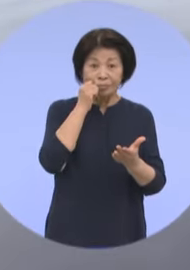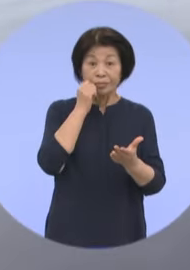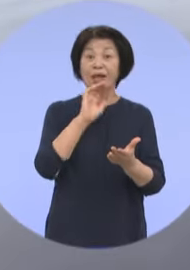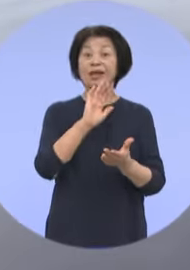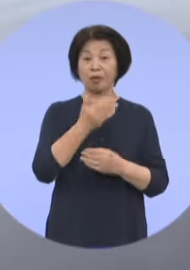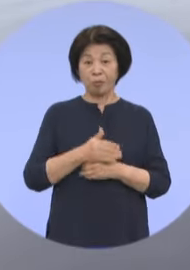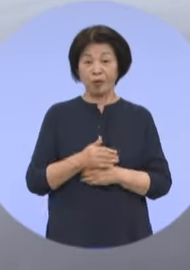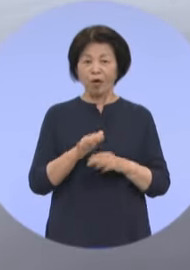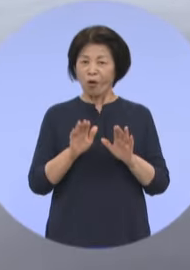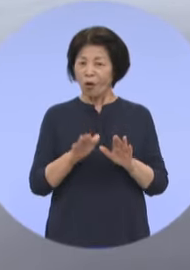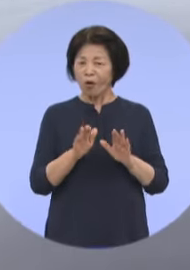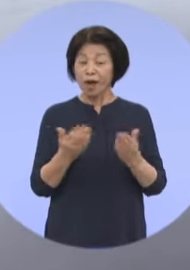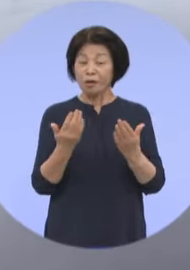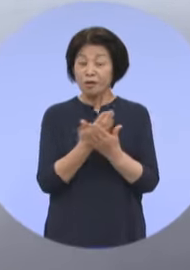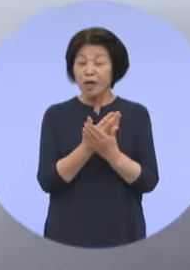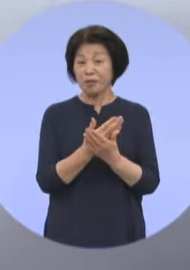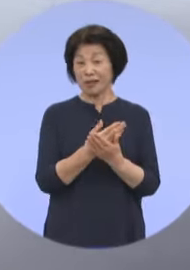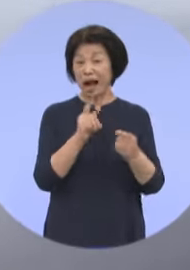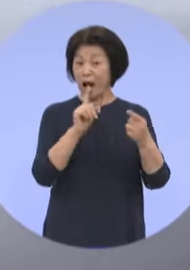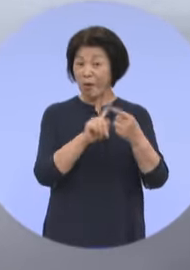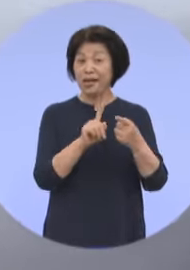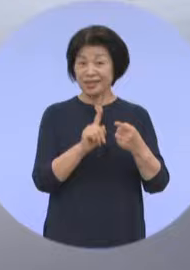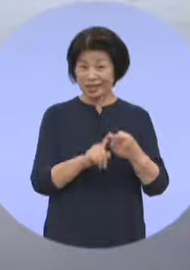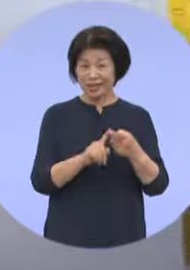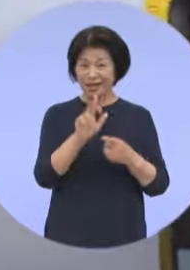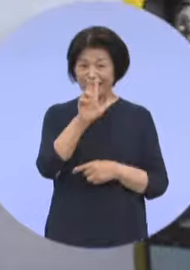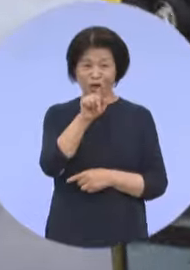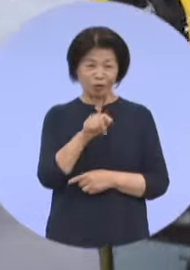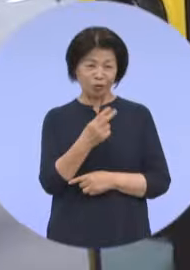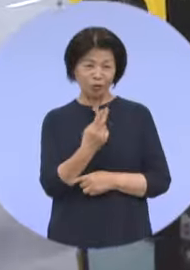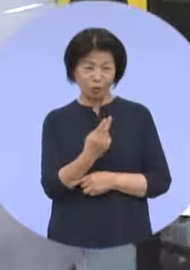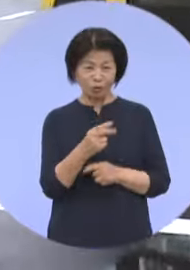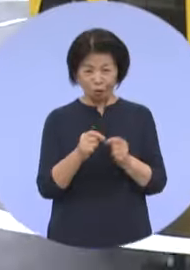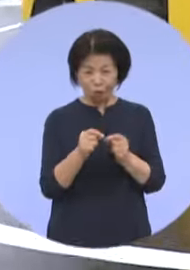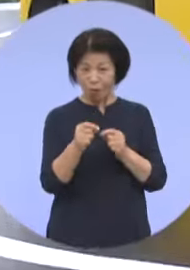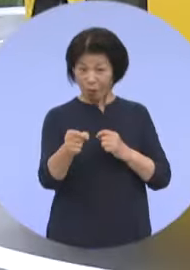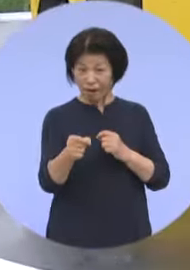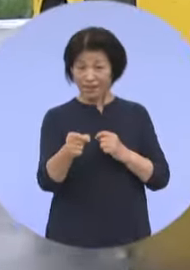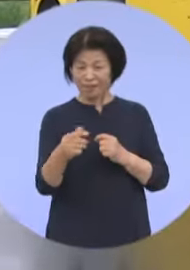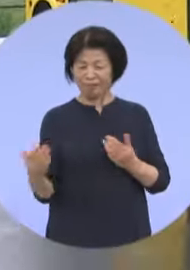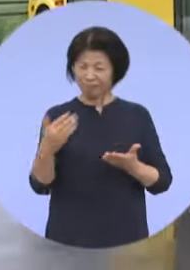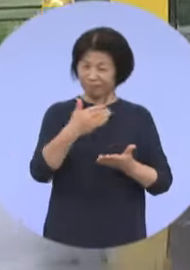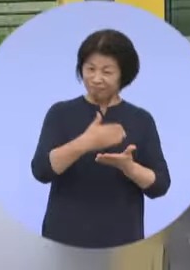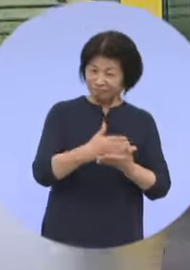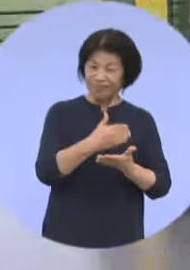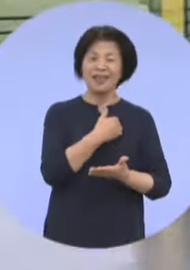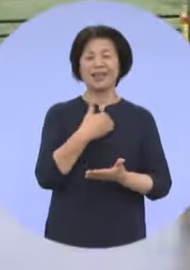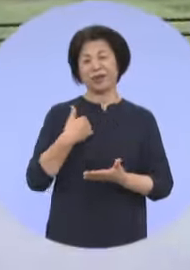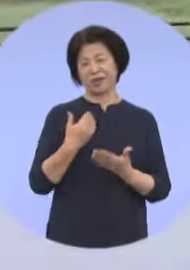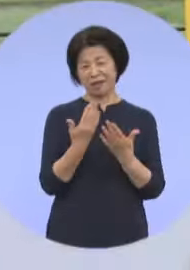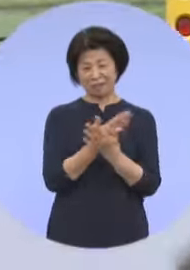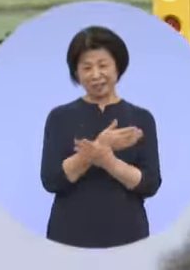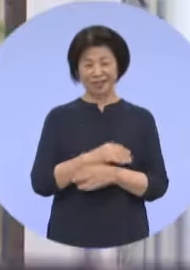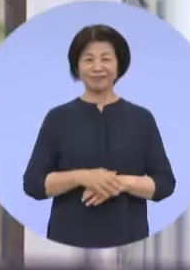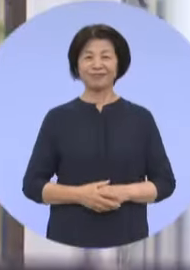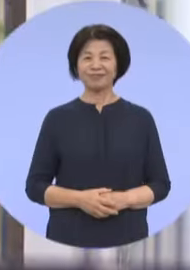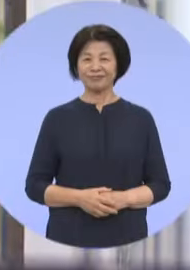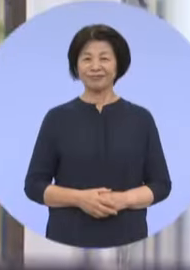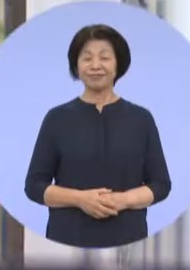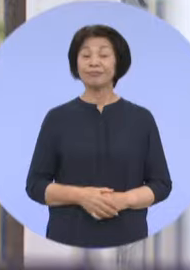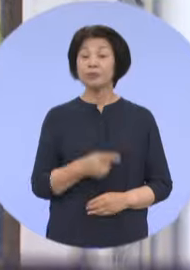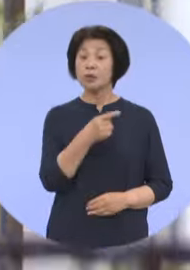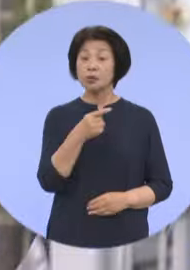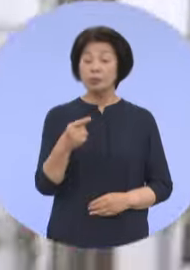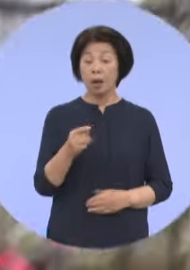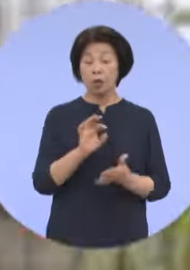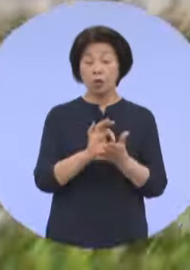整備に合わせ地域の皆様と協議し、ルートを延伸することにより乗り入れできるようになりました。 一番この